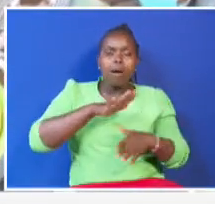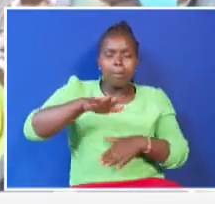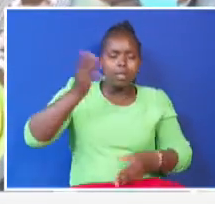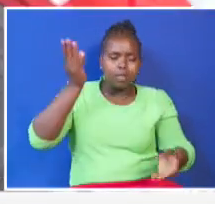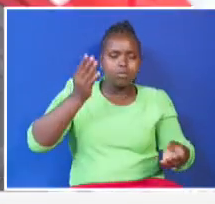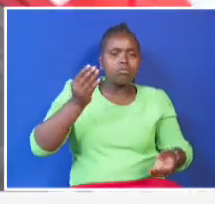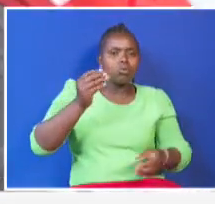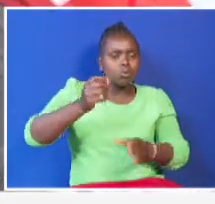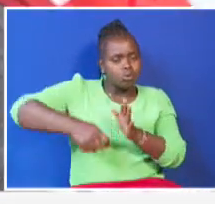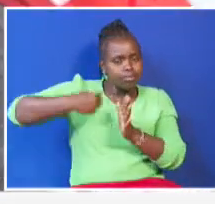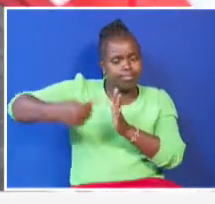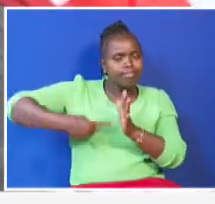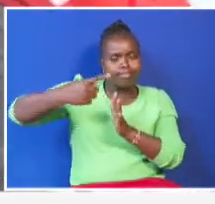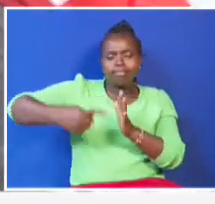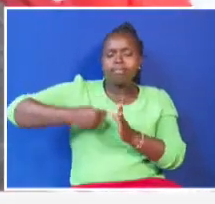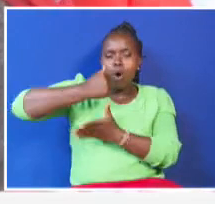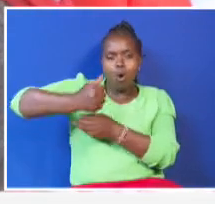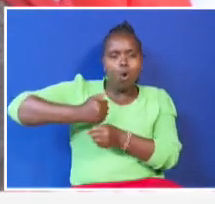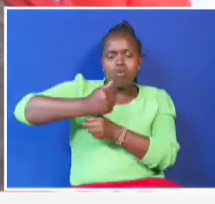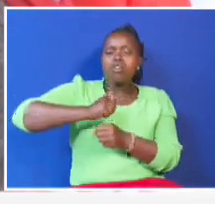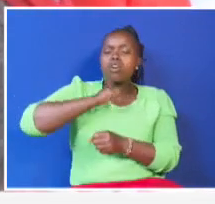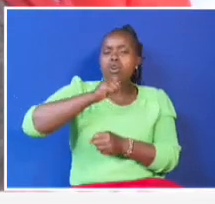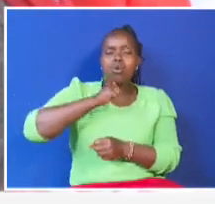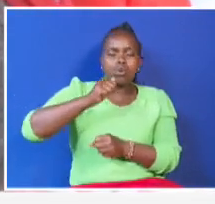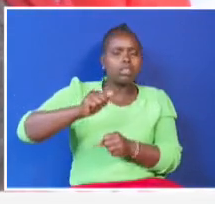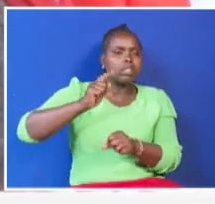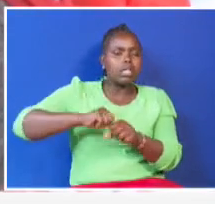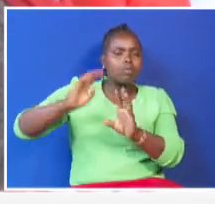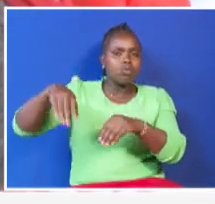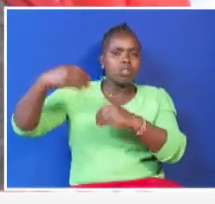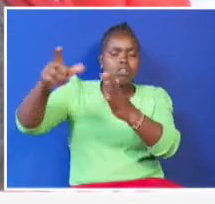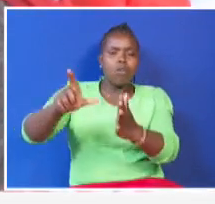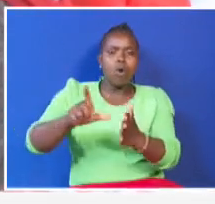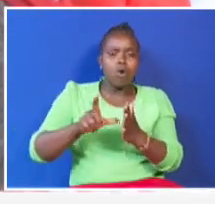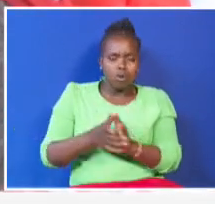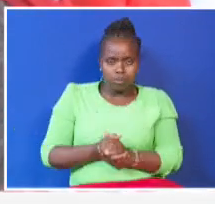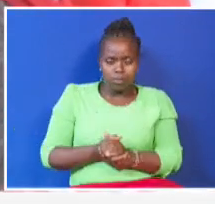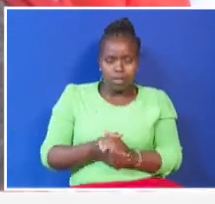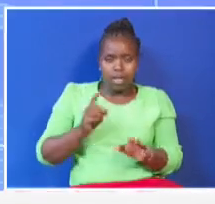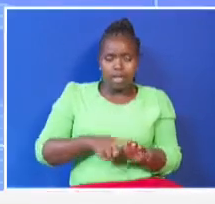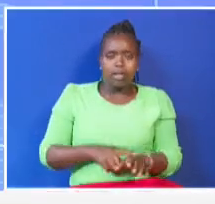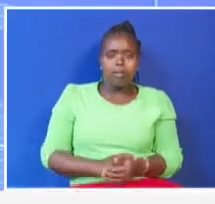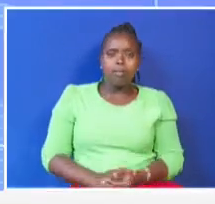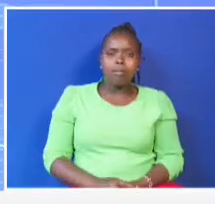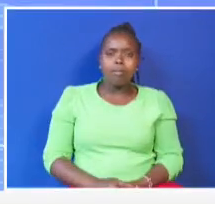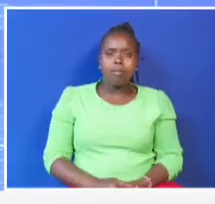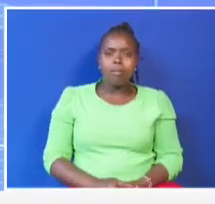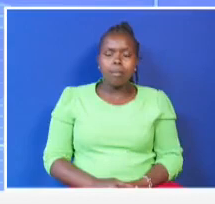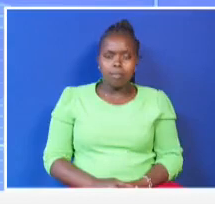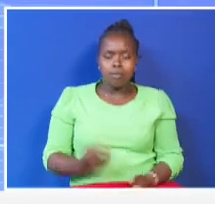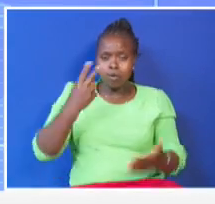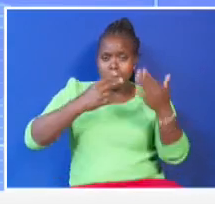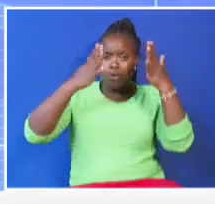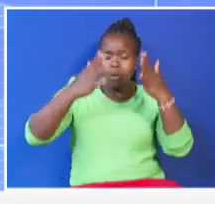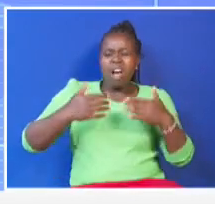kahawa havitatumika tena kama dhamana ya kupewa mikopo. Hali haionekani akiona watu usiku ambao wafai. Na